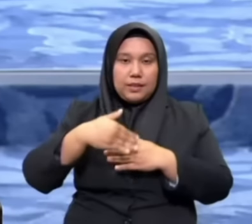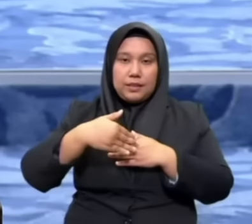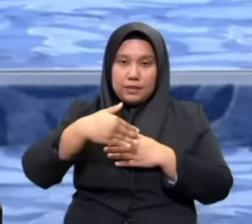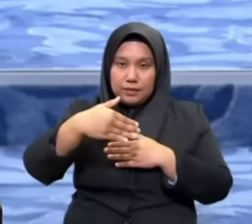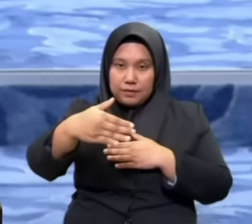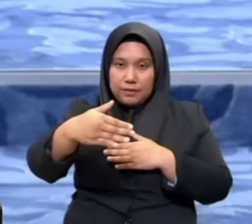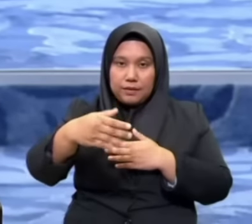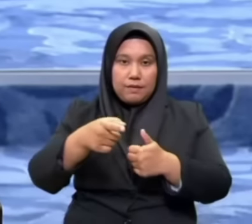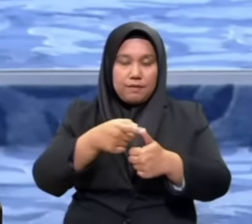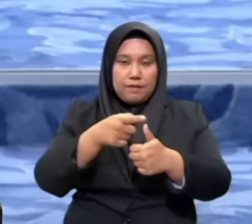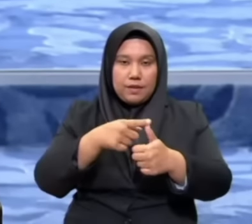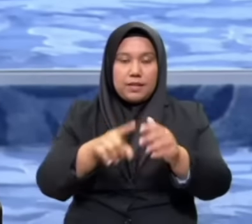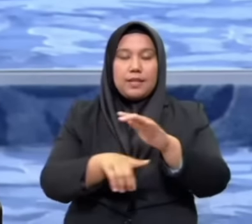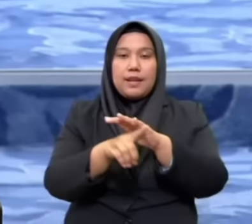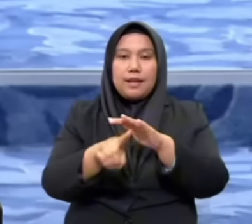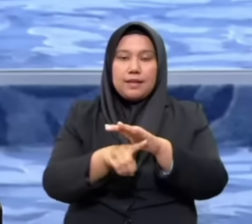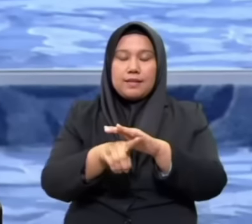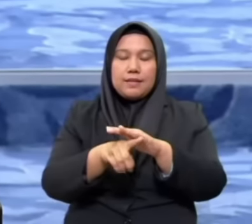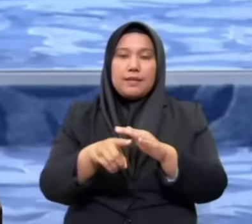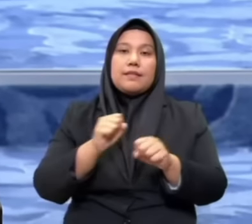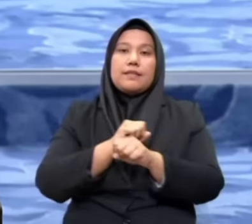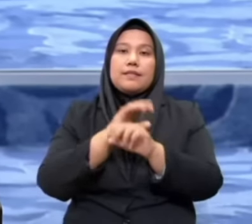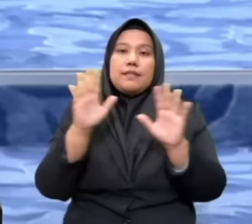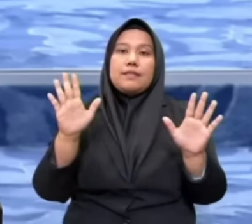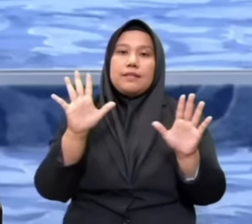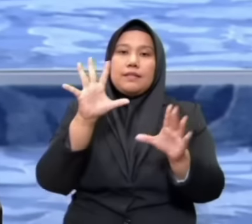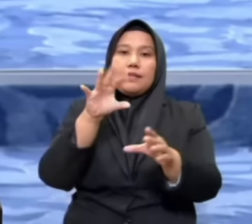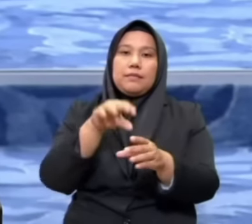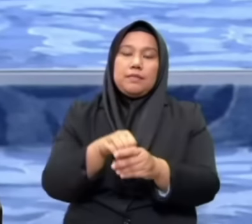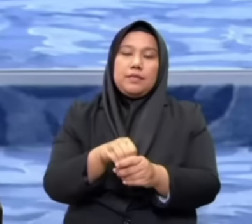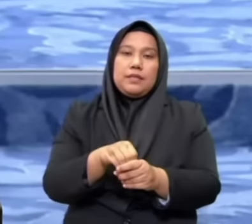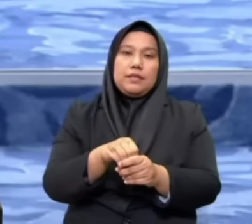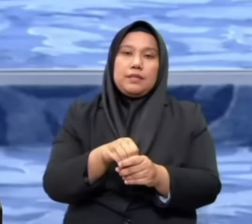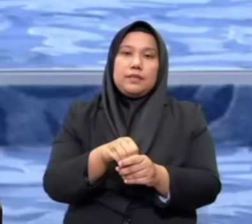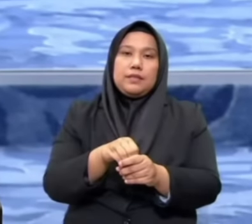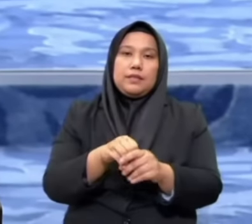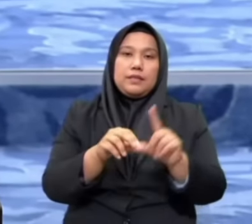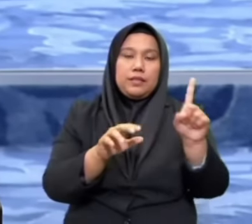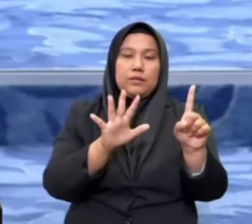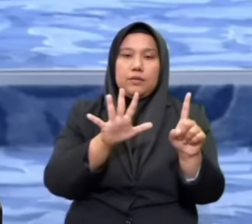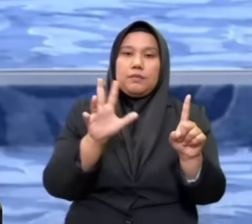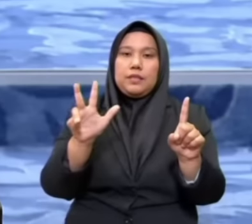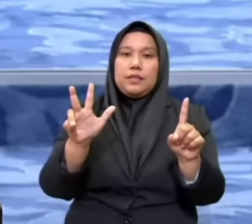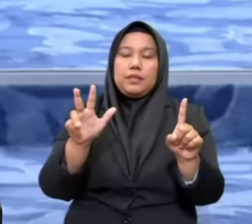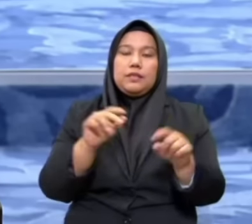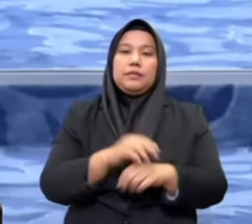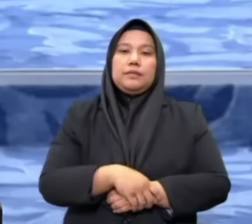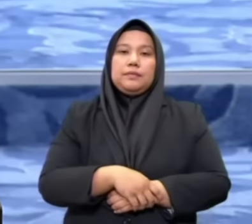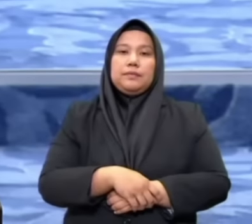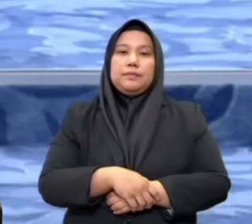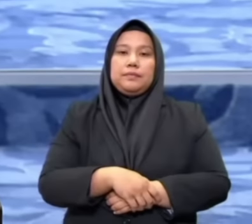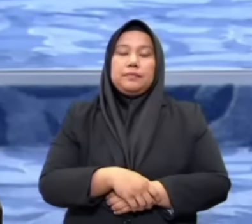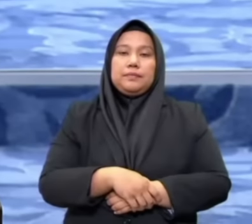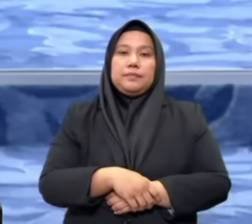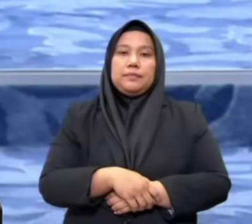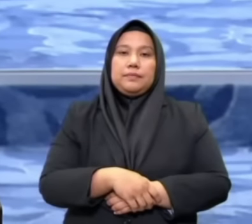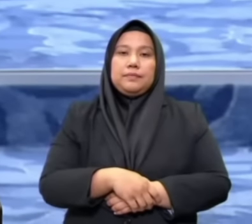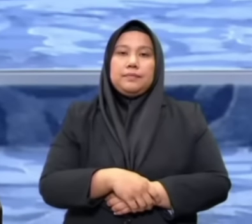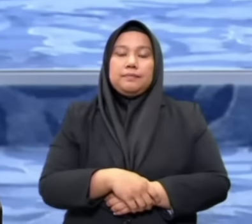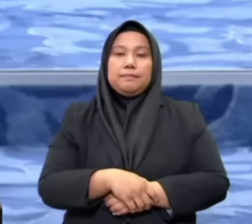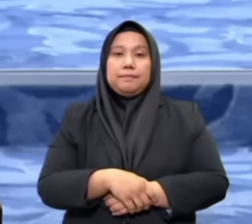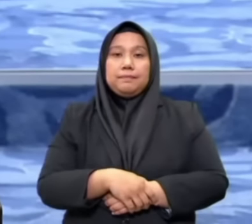ada pertamanya dasar yang jelas termasuk 153. Keduanya tentang kesenjangan yang